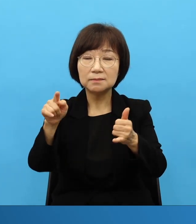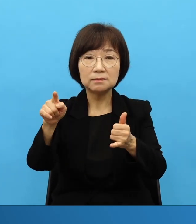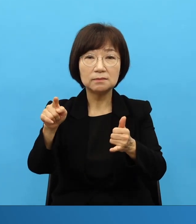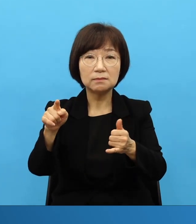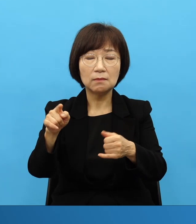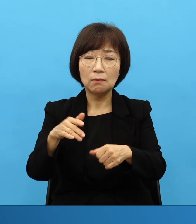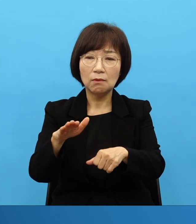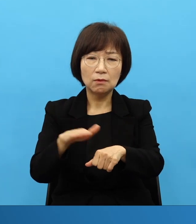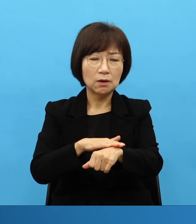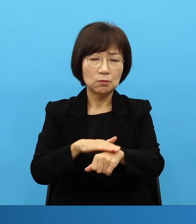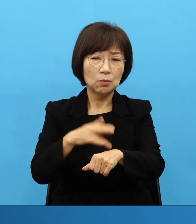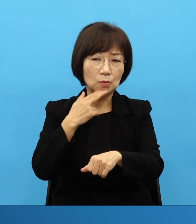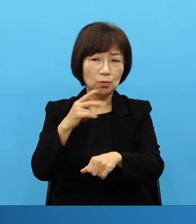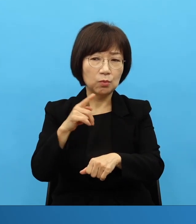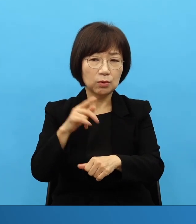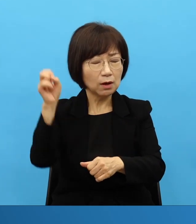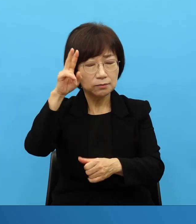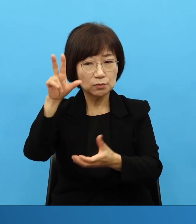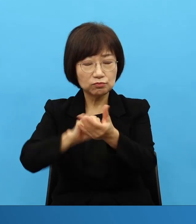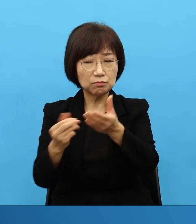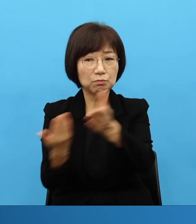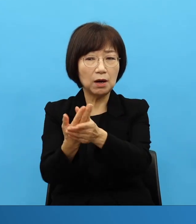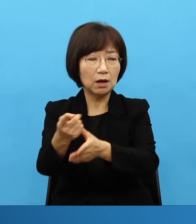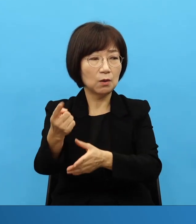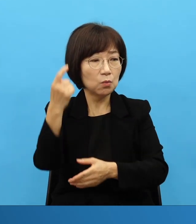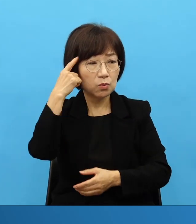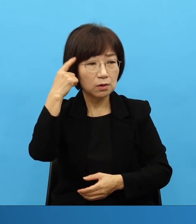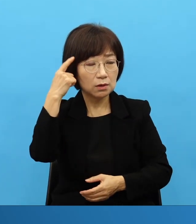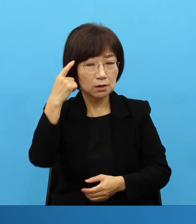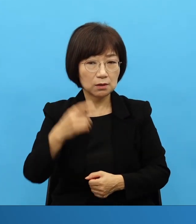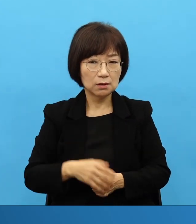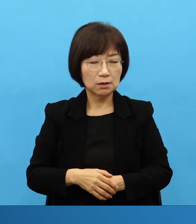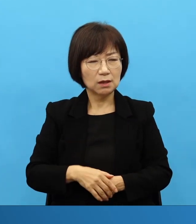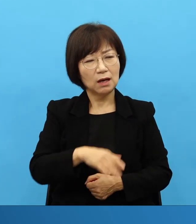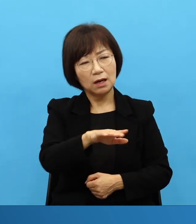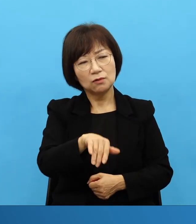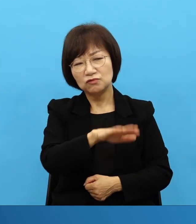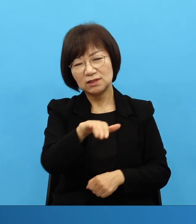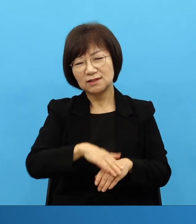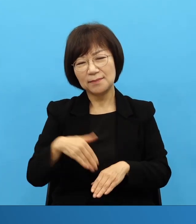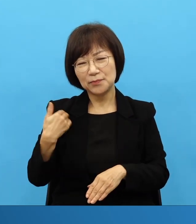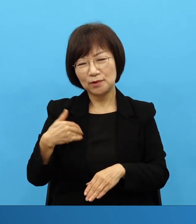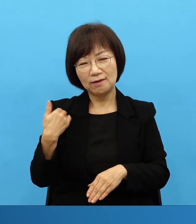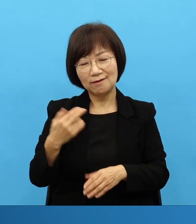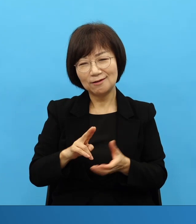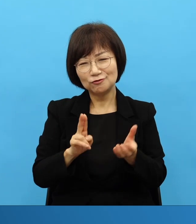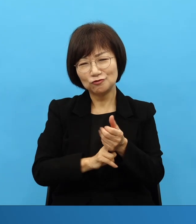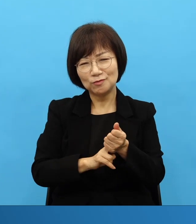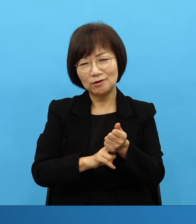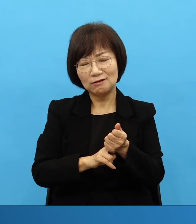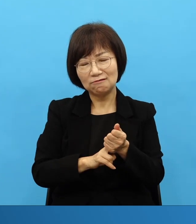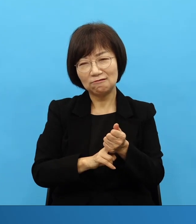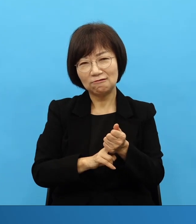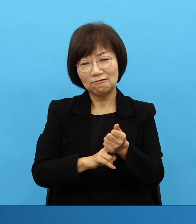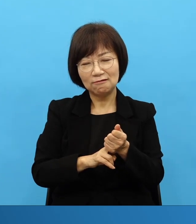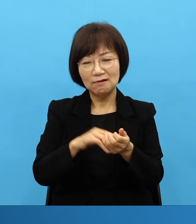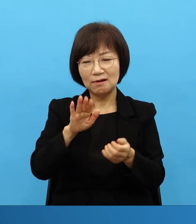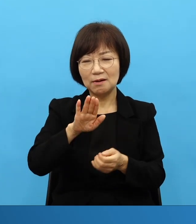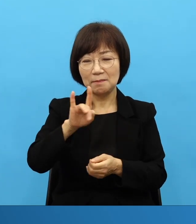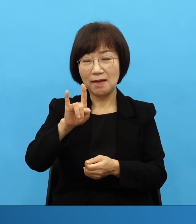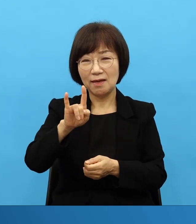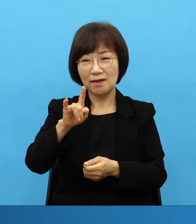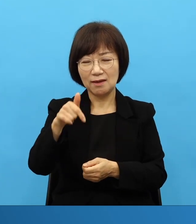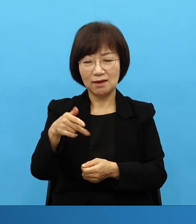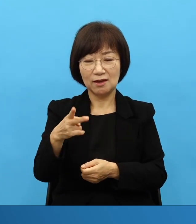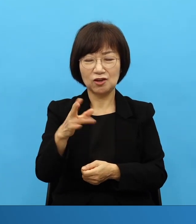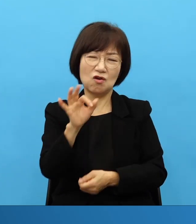저런 일을 당합니까? 참네 모른다니까요. 그게 숨은 배경이에요. Oh, that person, he's such a good person, but how can something like this happen for them? It's